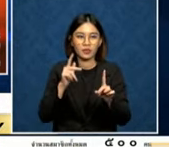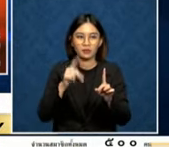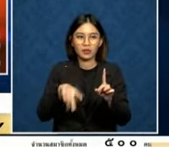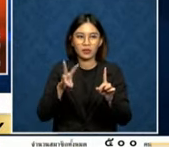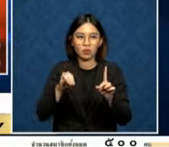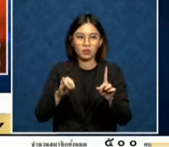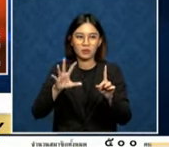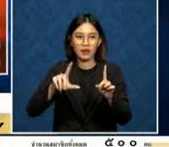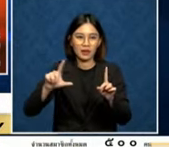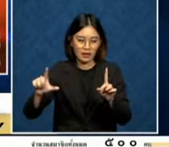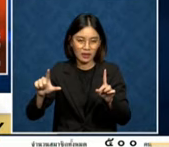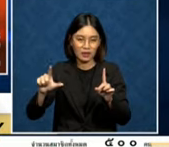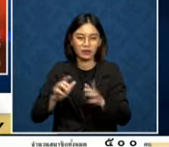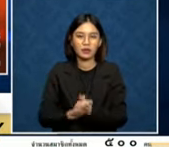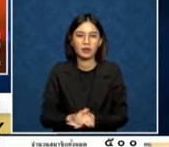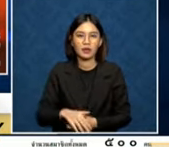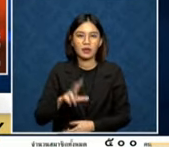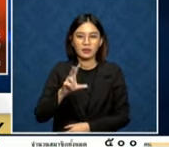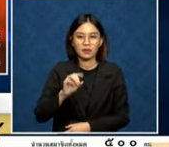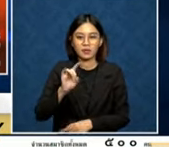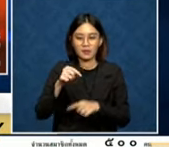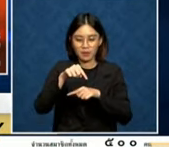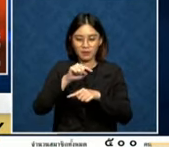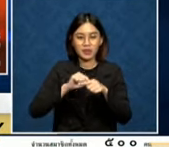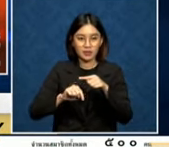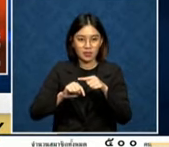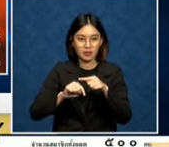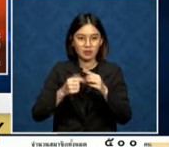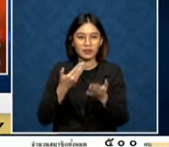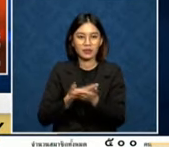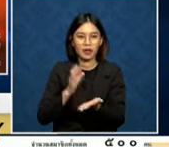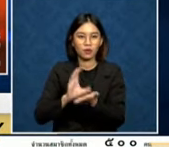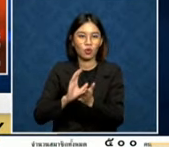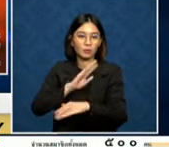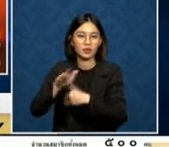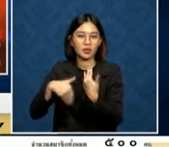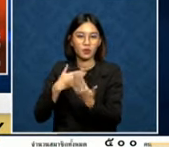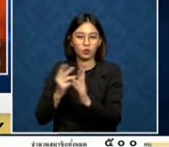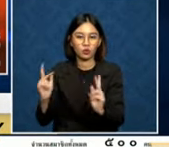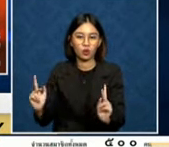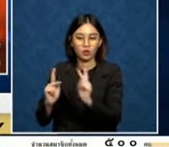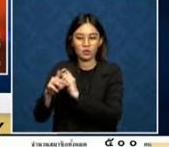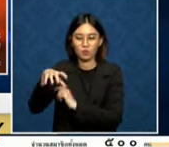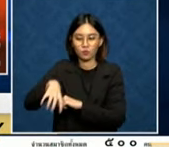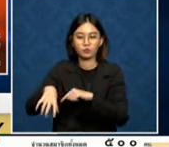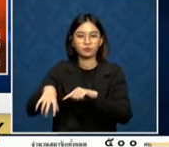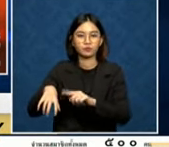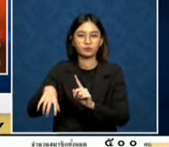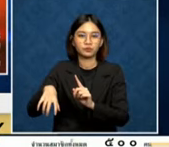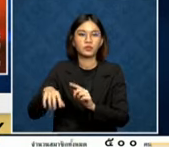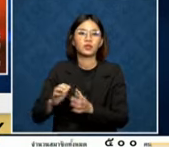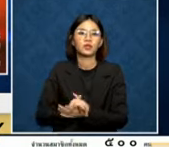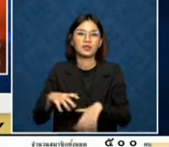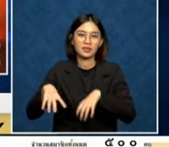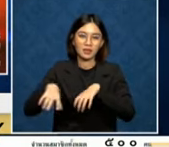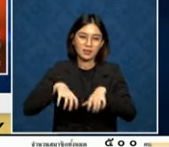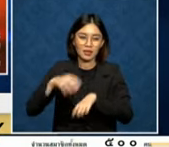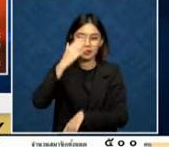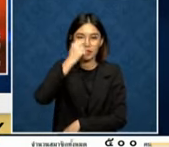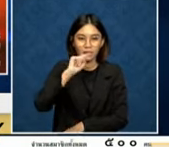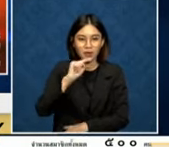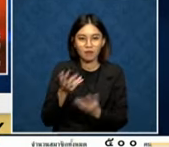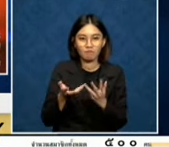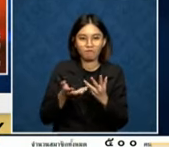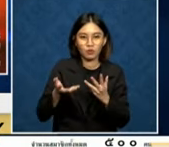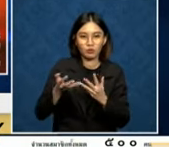65ล้านบาทนะครับคิดเป็น 38%ของงบประมาณทั้งหมดของกระทรวงนี้นะครับโดยจัดสรรเพื่ออะไรครับเพื่อ